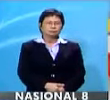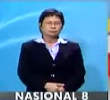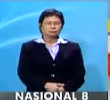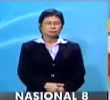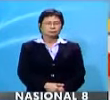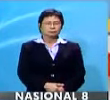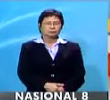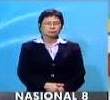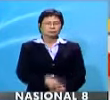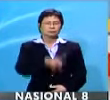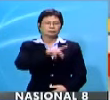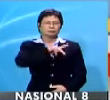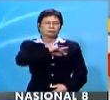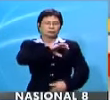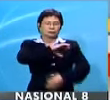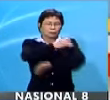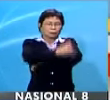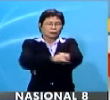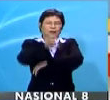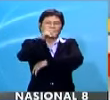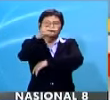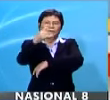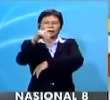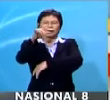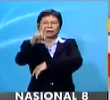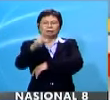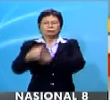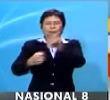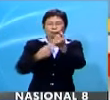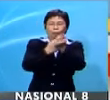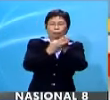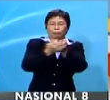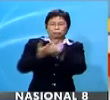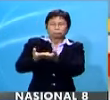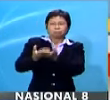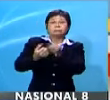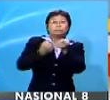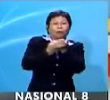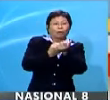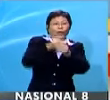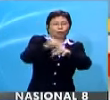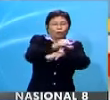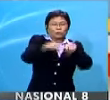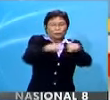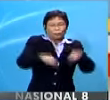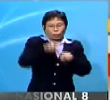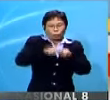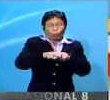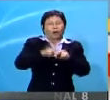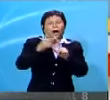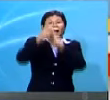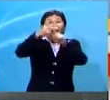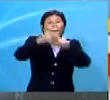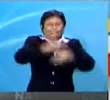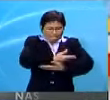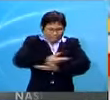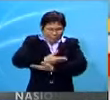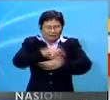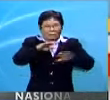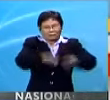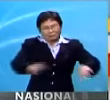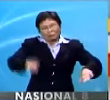berdekatan ketua polis negara Tan Sri Khalid Abu Bakar menyokong cadangan Agar penggunaan tempat duduk khas bayi dan kanak-kanak